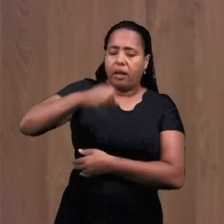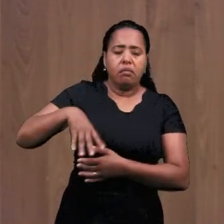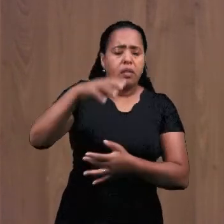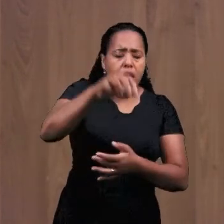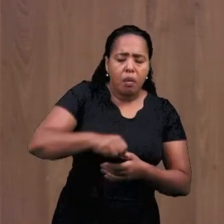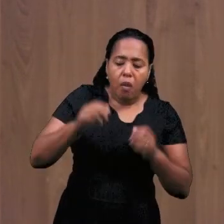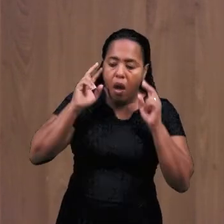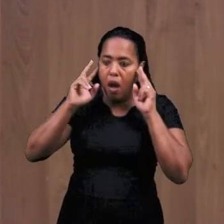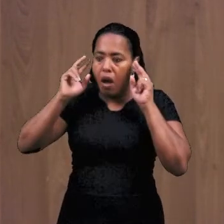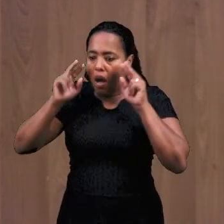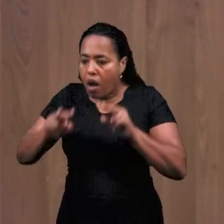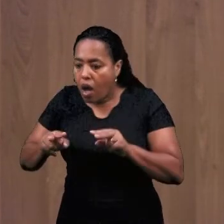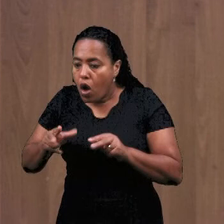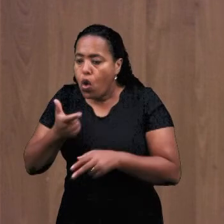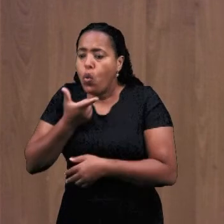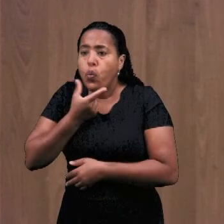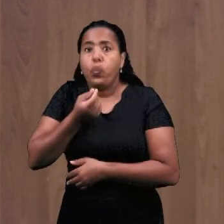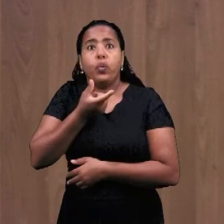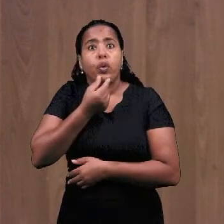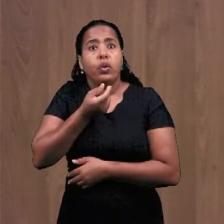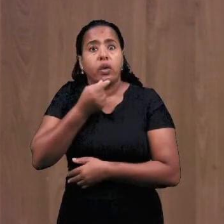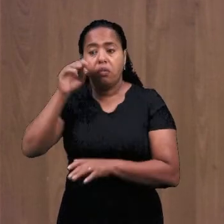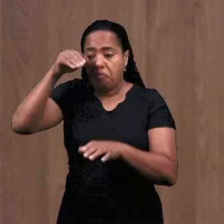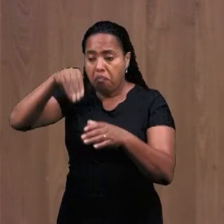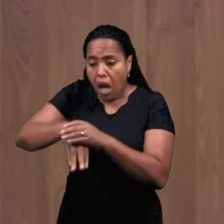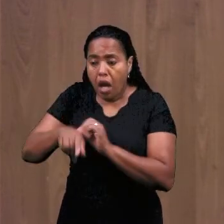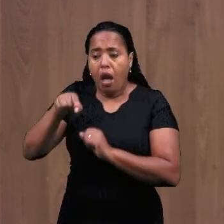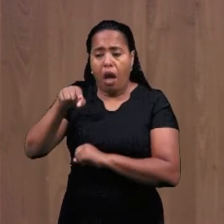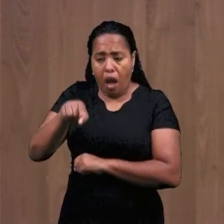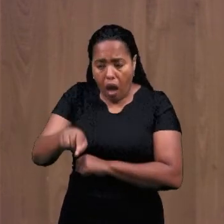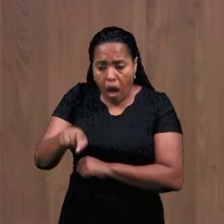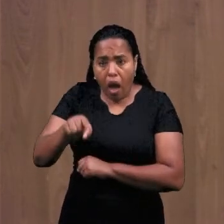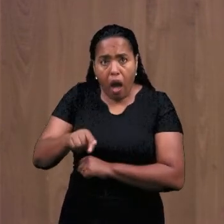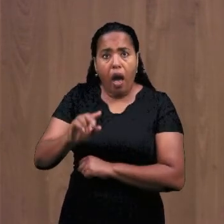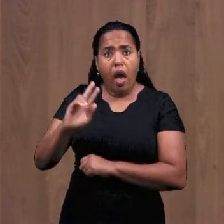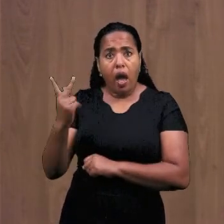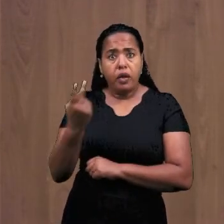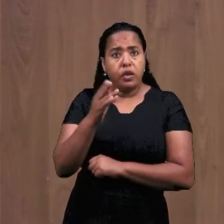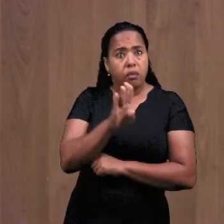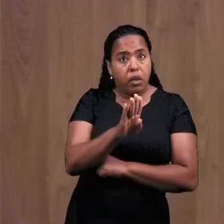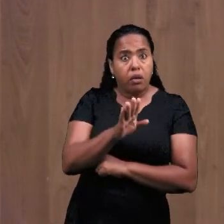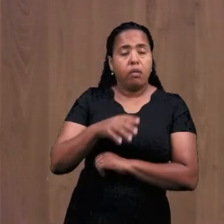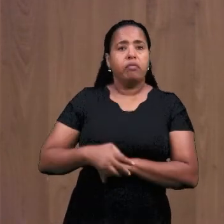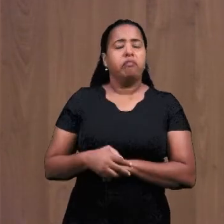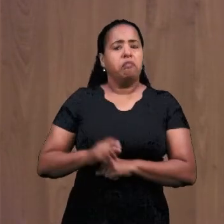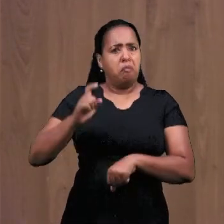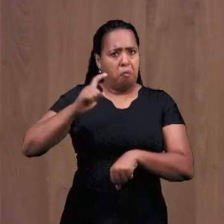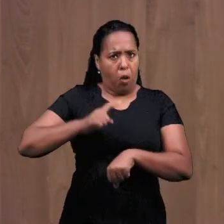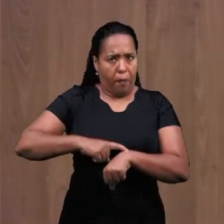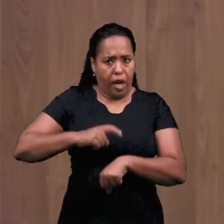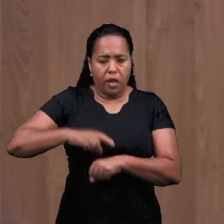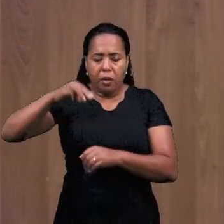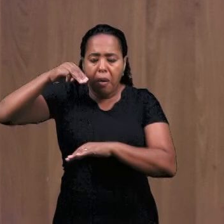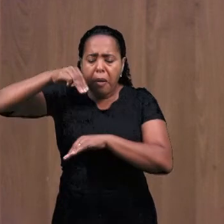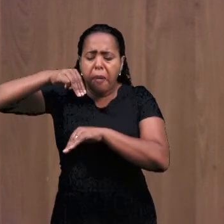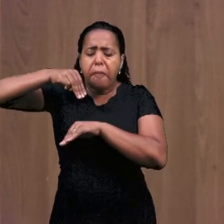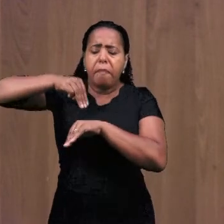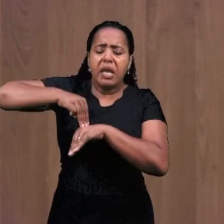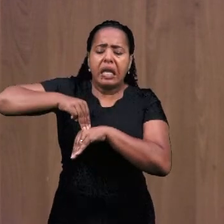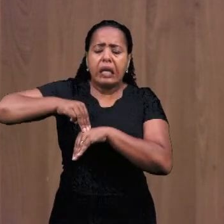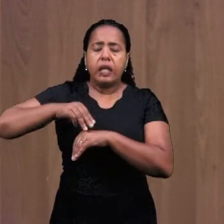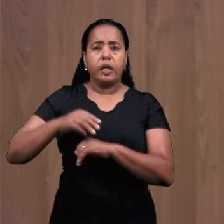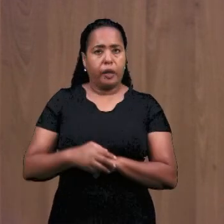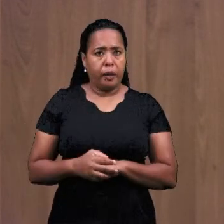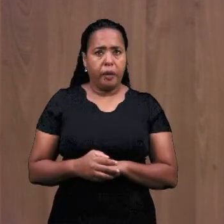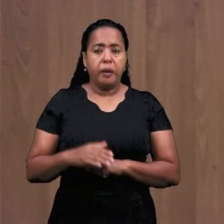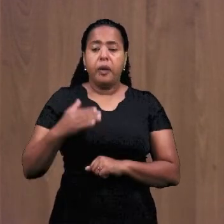elle voit que c'est un enfant qui était dans le panier, un enfant hébreu. À ce moment, Myriam, la